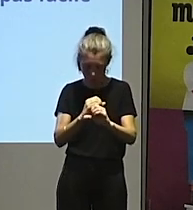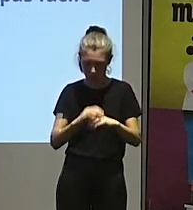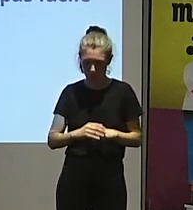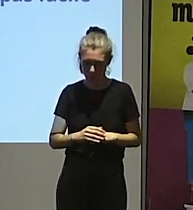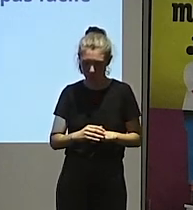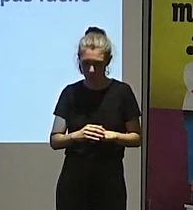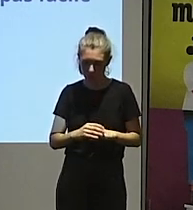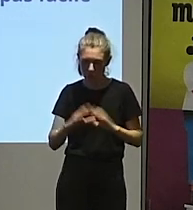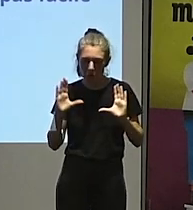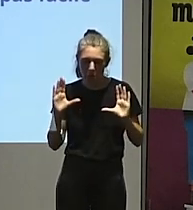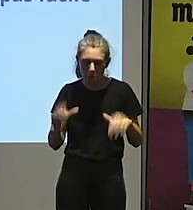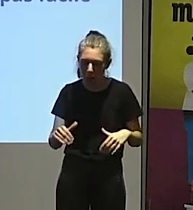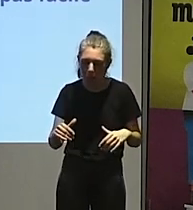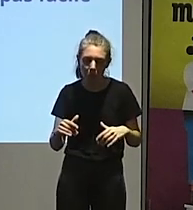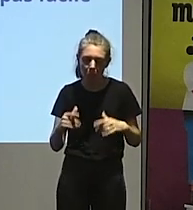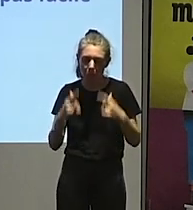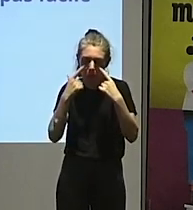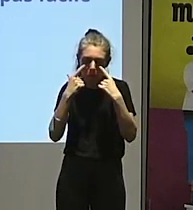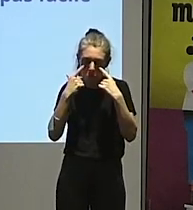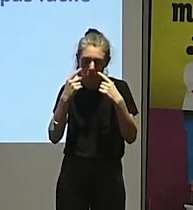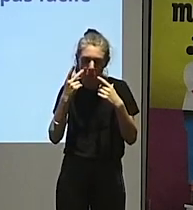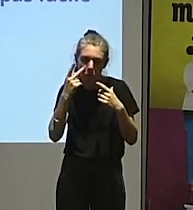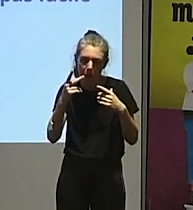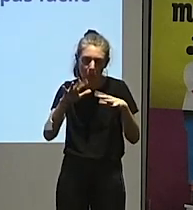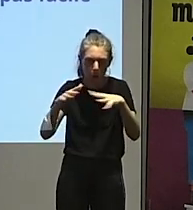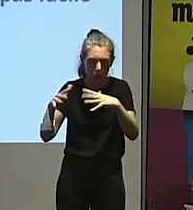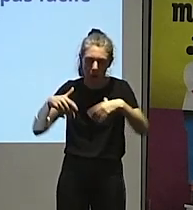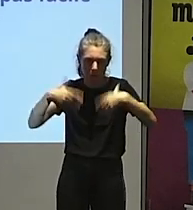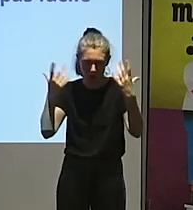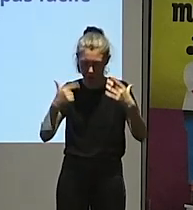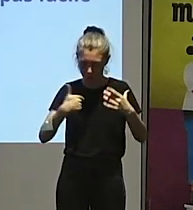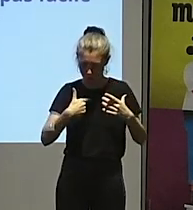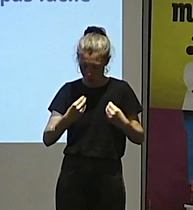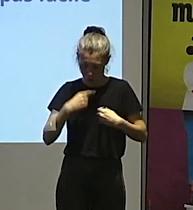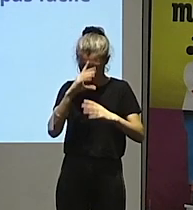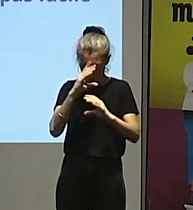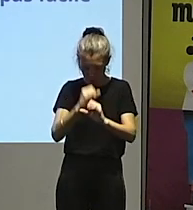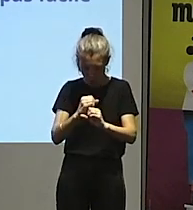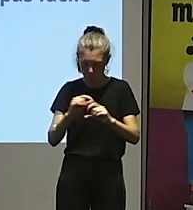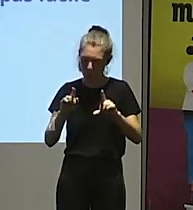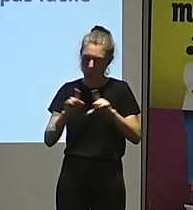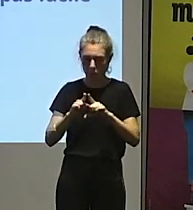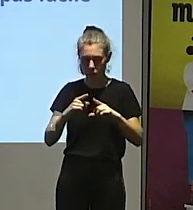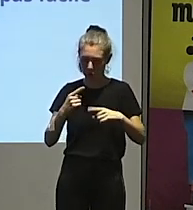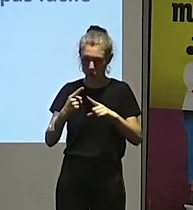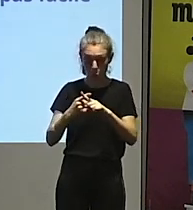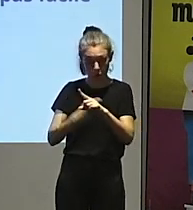que je ne vois pas très bien, mais ça me permet de me concentrer et de gagner plus en